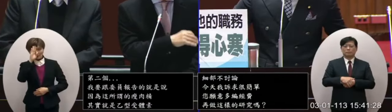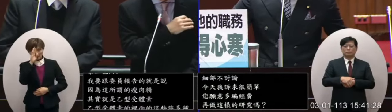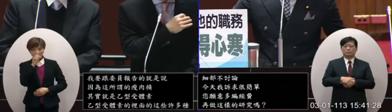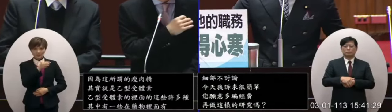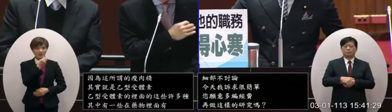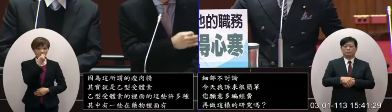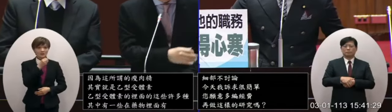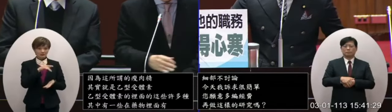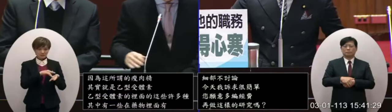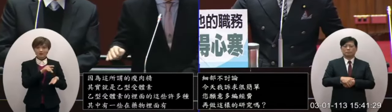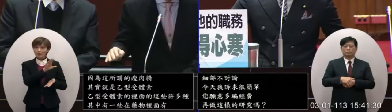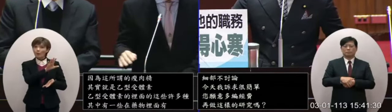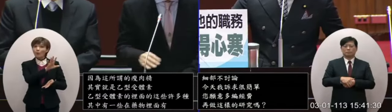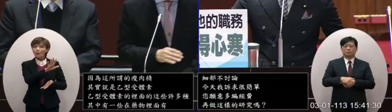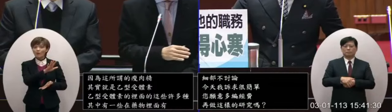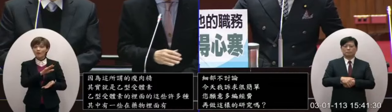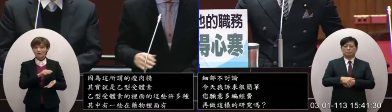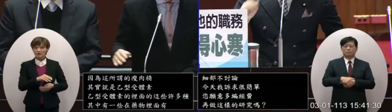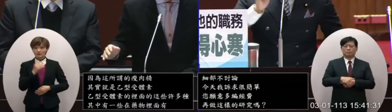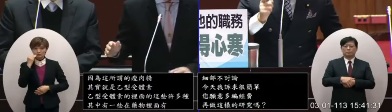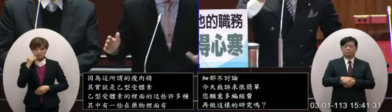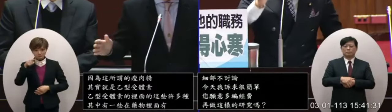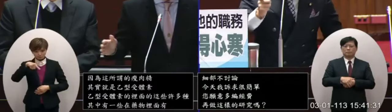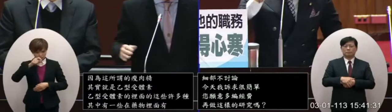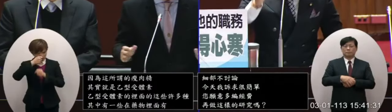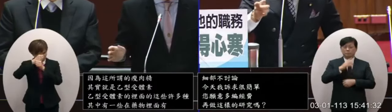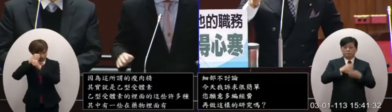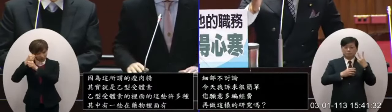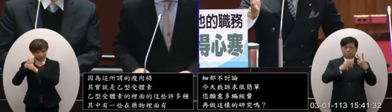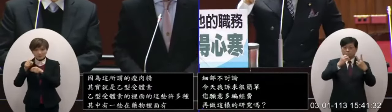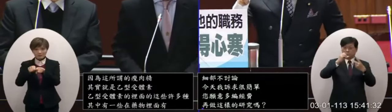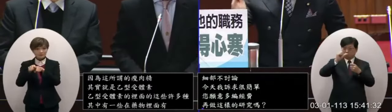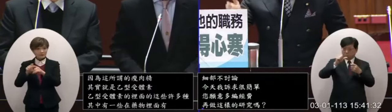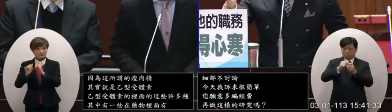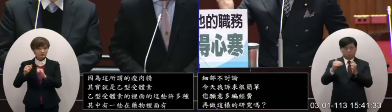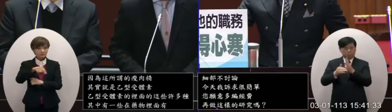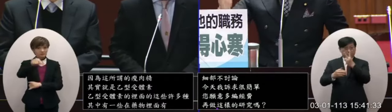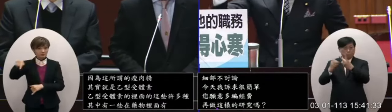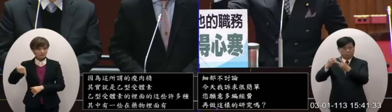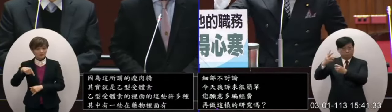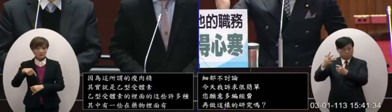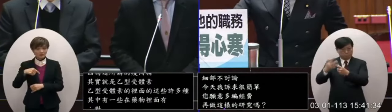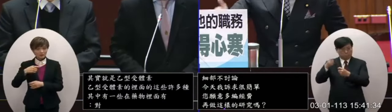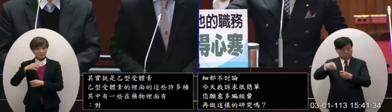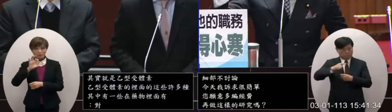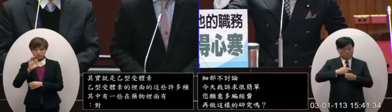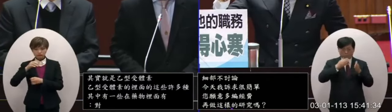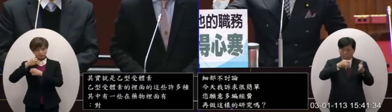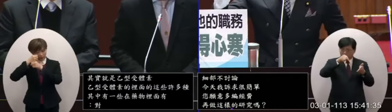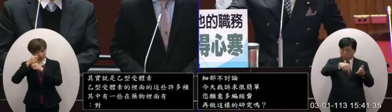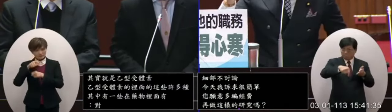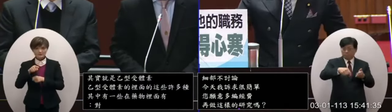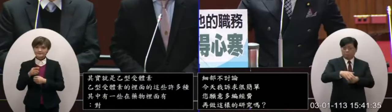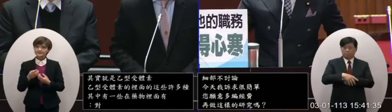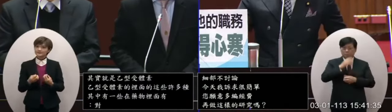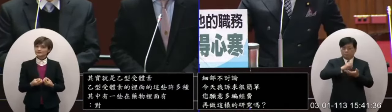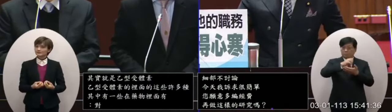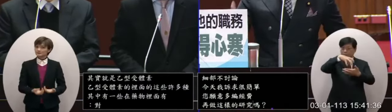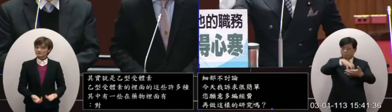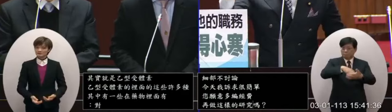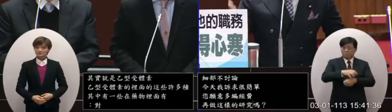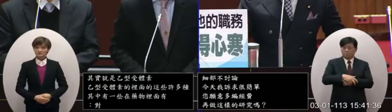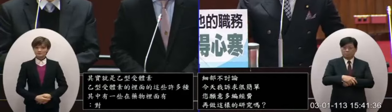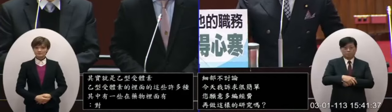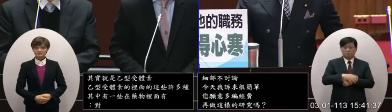到。所以你去验这些， 所以2005年到2008年，他所指出的这些报告当